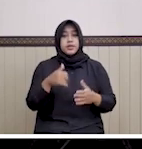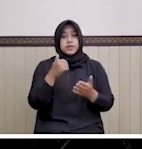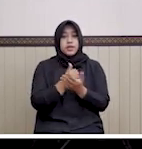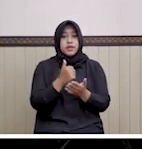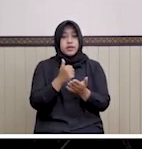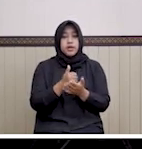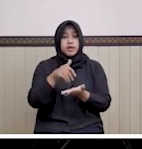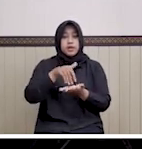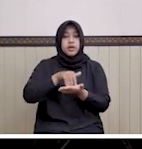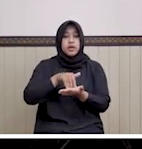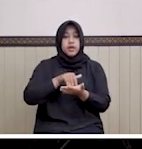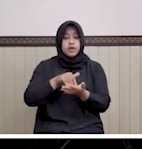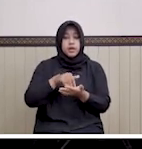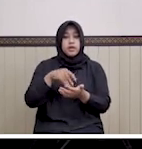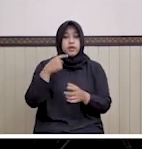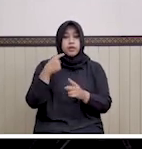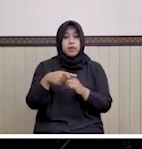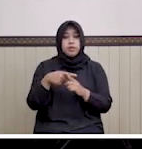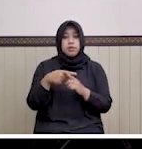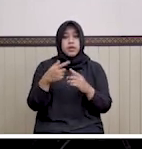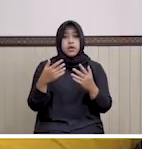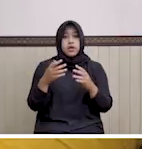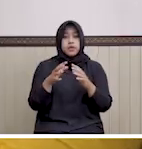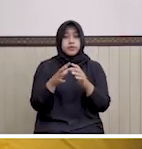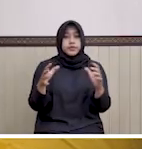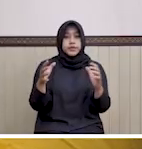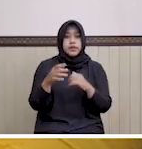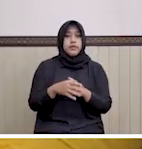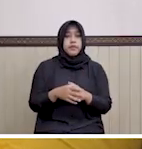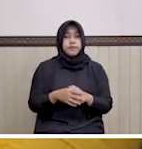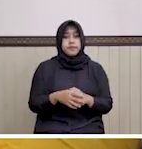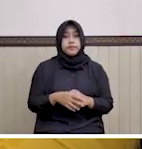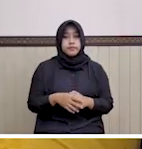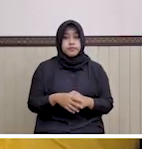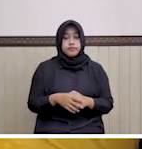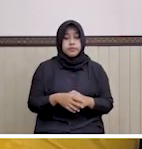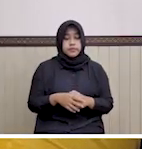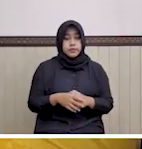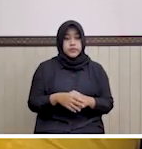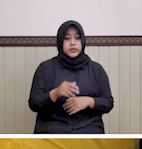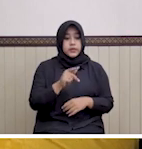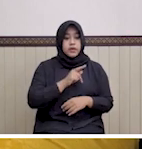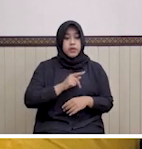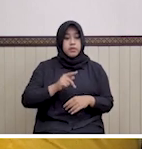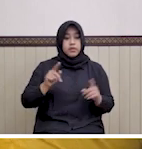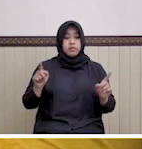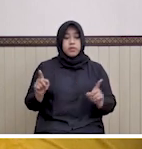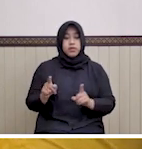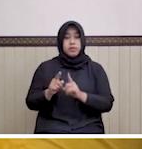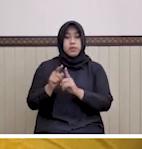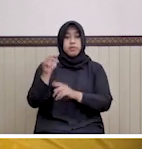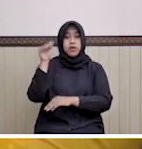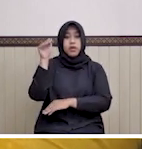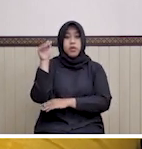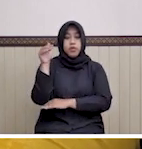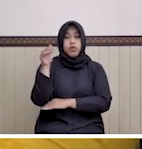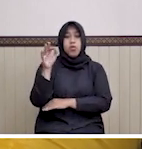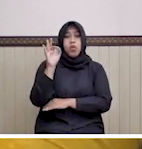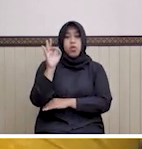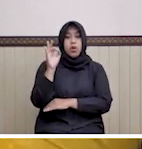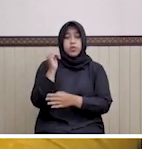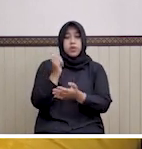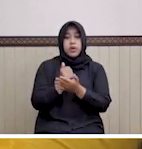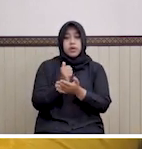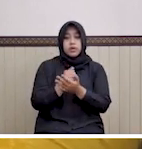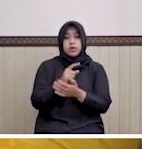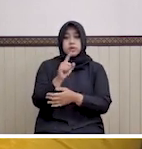kerentanannya juga semakin besar juga gitu bahkan kami mendampingi yang pelakunya orang tua kandung itu